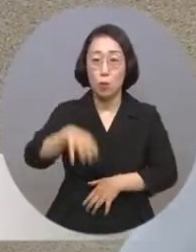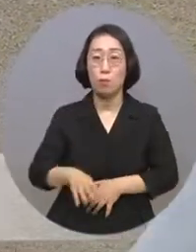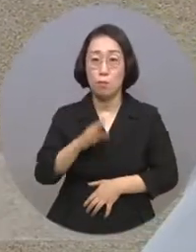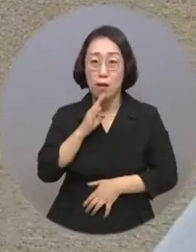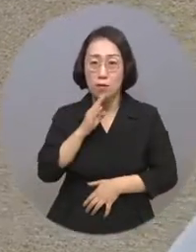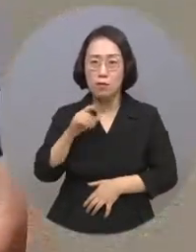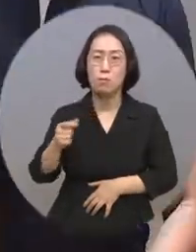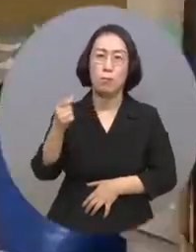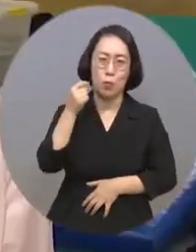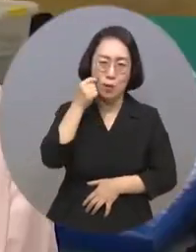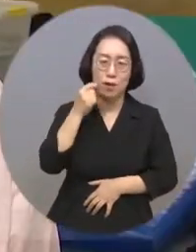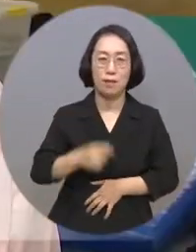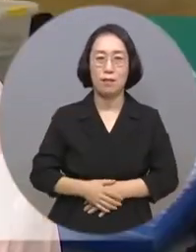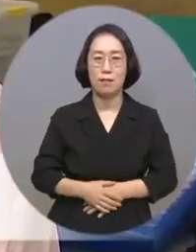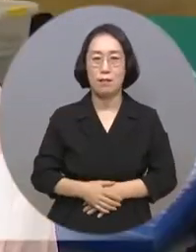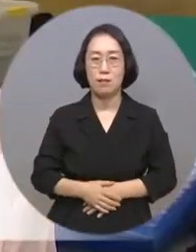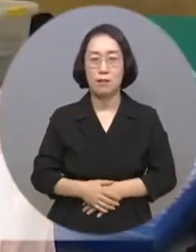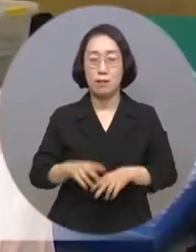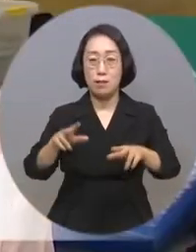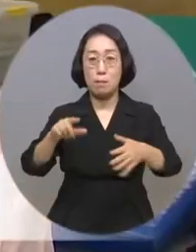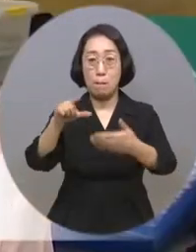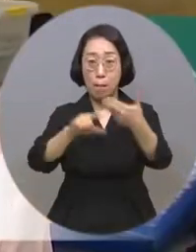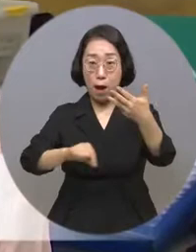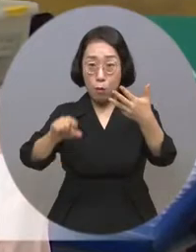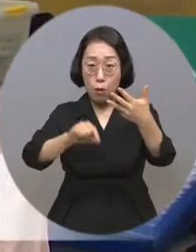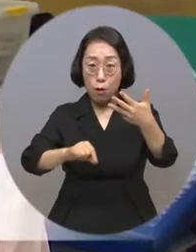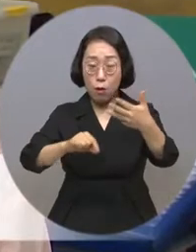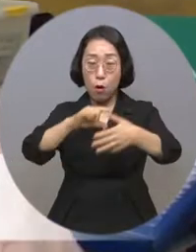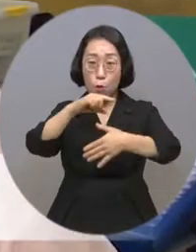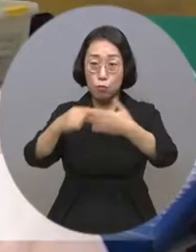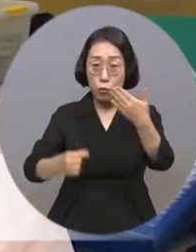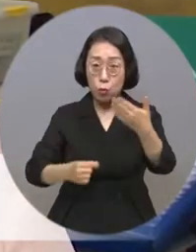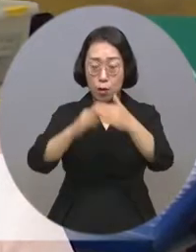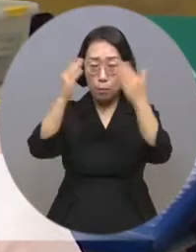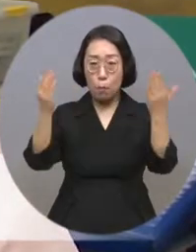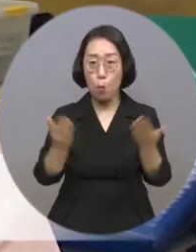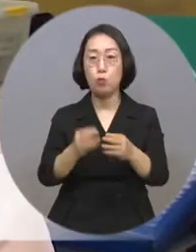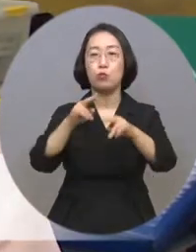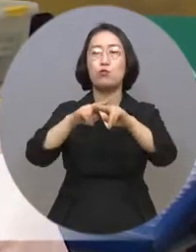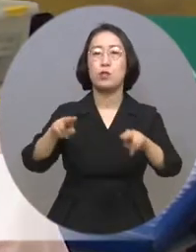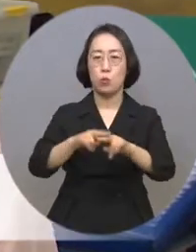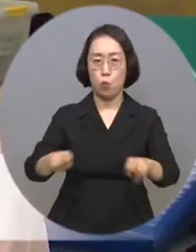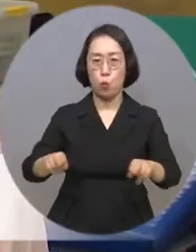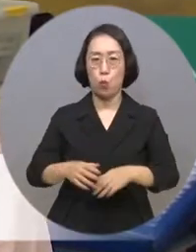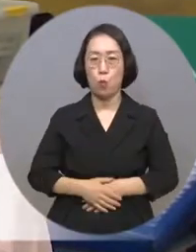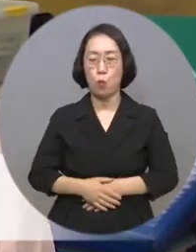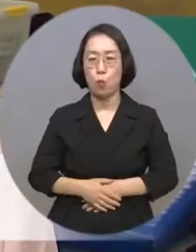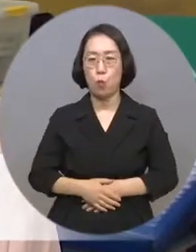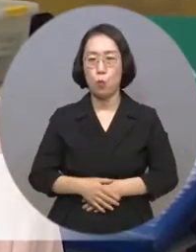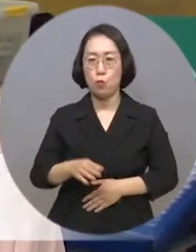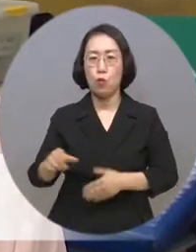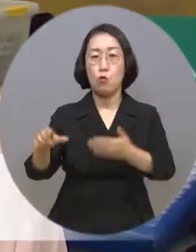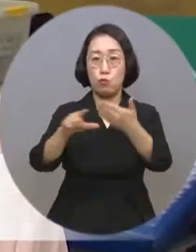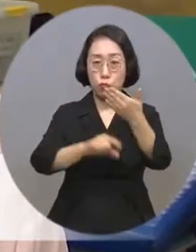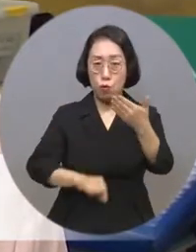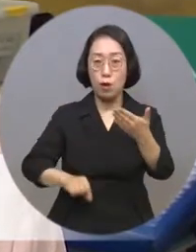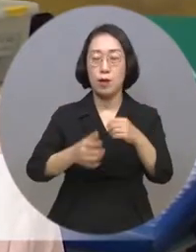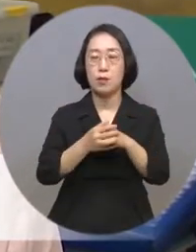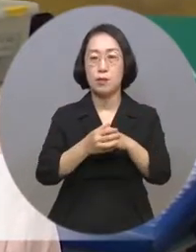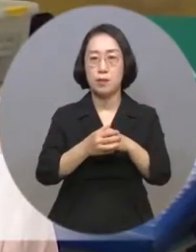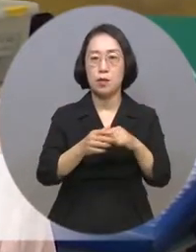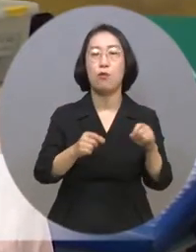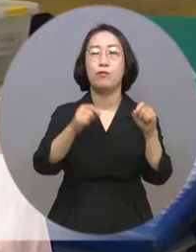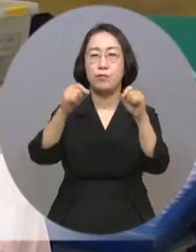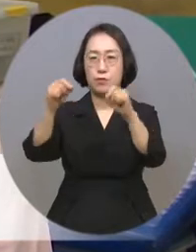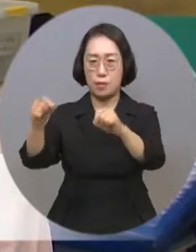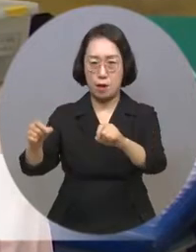못해서. 지금 8월달 프로그램은 이제 다 취소를 했고요. 그래서 아예 9월까지 이게 연장이